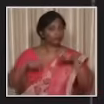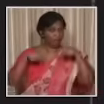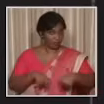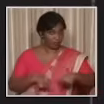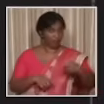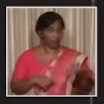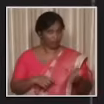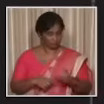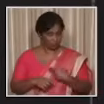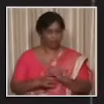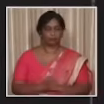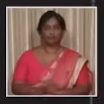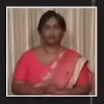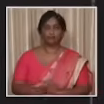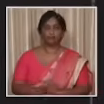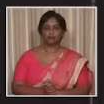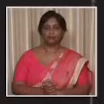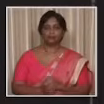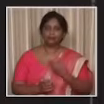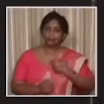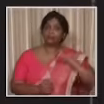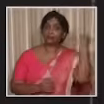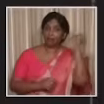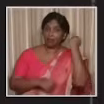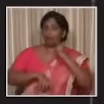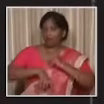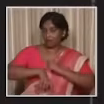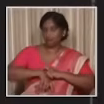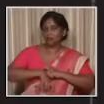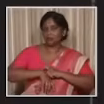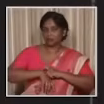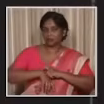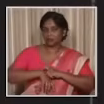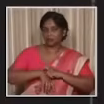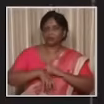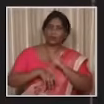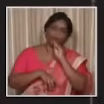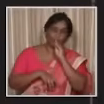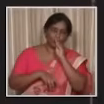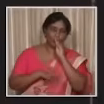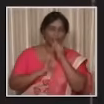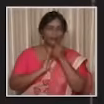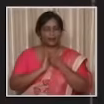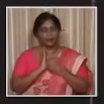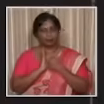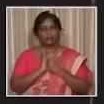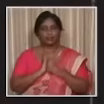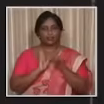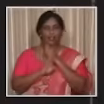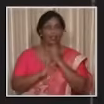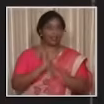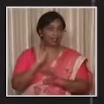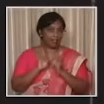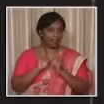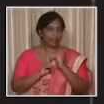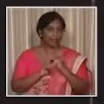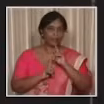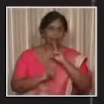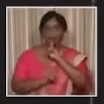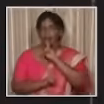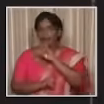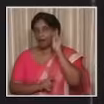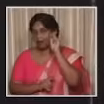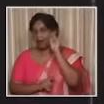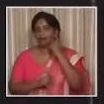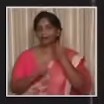දිනේ මට කතා කරන්න අවස්ථාවක් සාමාන්‍ය සදාචාරයක් තියෙනවා හිටපු ඇමතිවරුන්ගෙන් අහලා තමයි කතාව